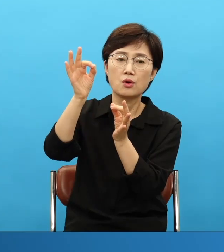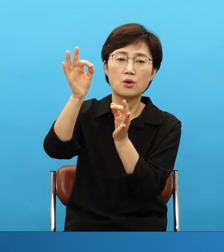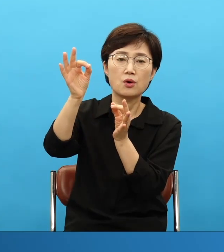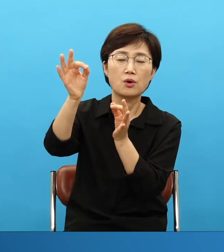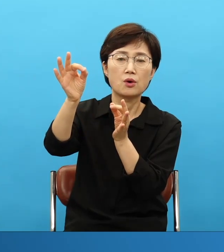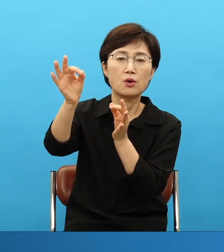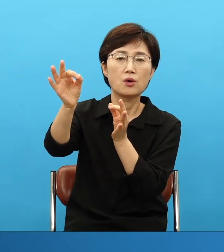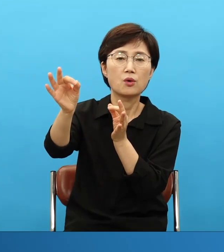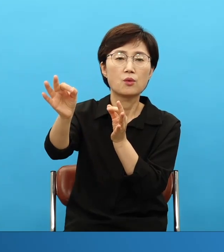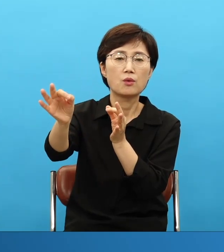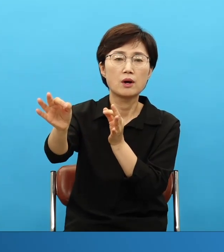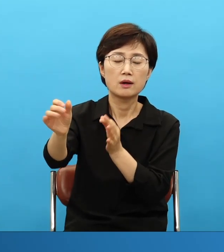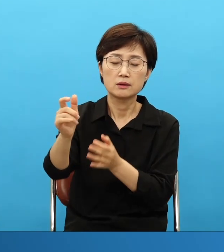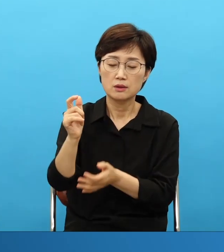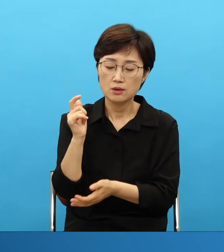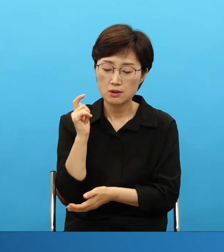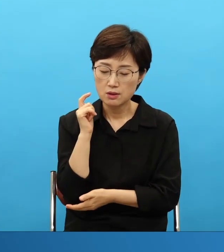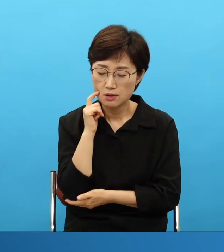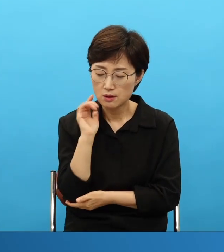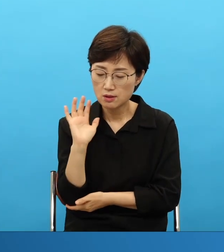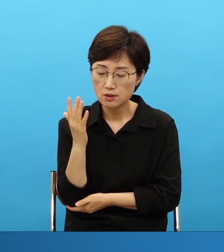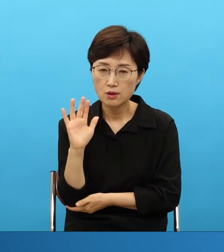건너고 한